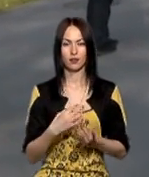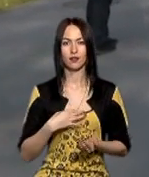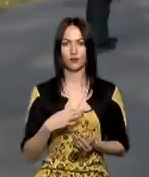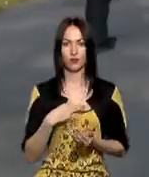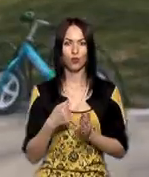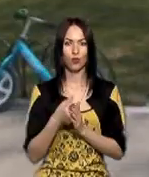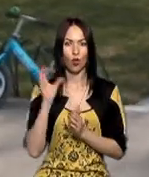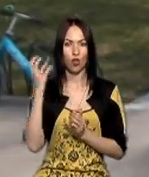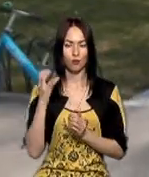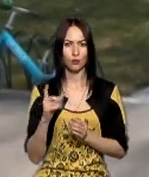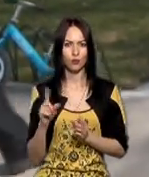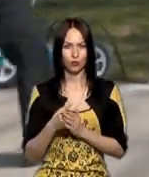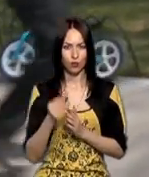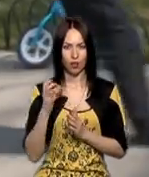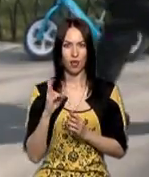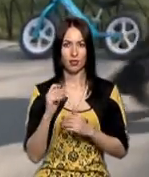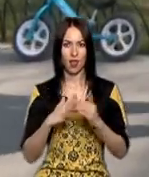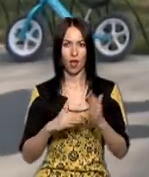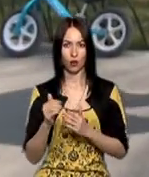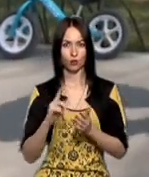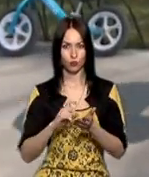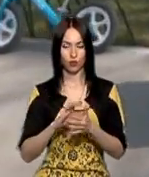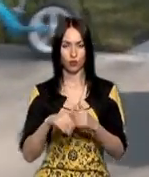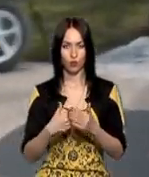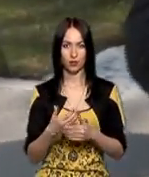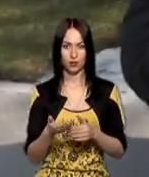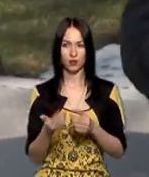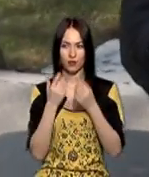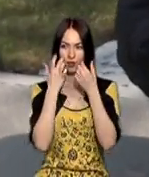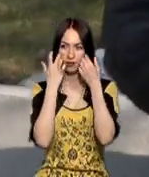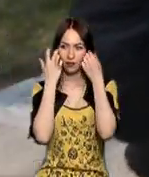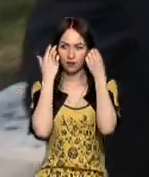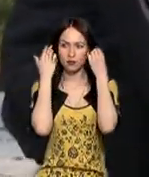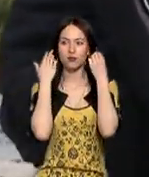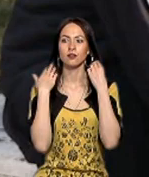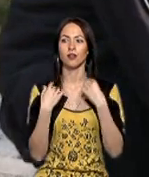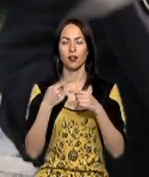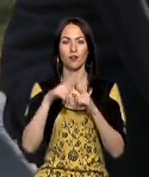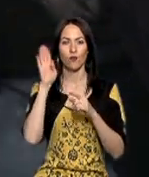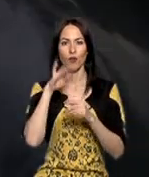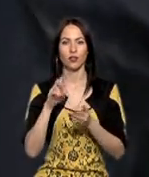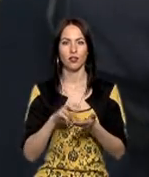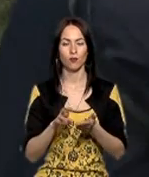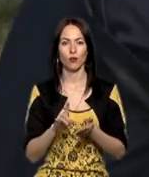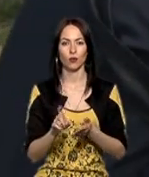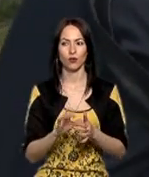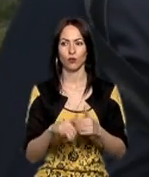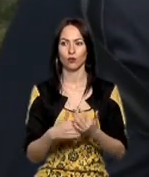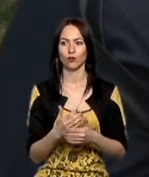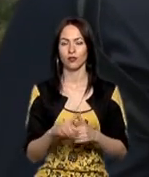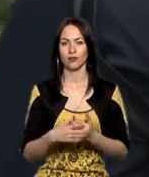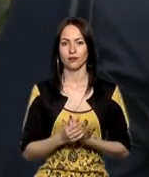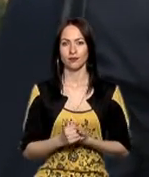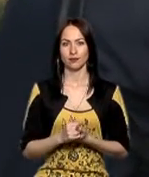До лампочки? На ручки побризгаю. Іди. Ходи, на ручки поприскаю. Це водичка, не бійся. Давай ручки. Ось так.